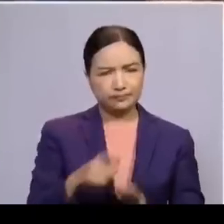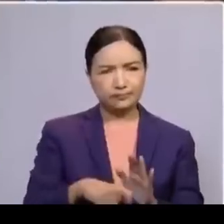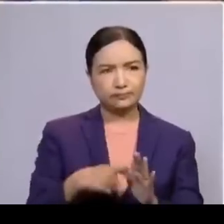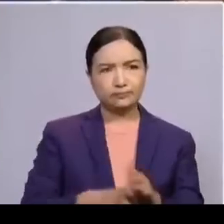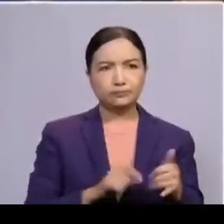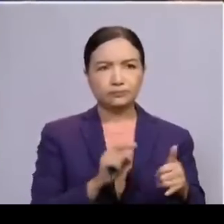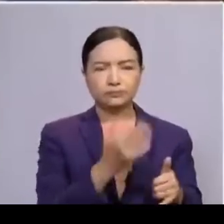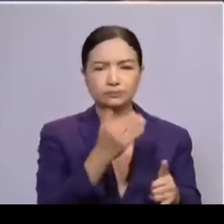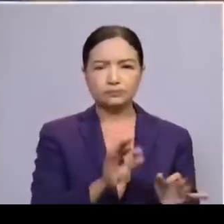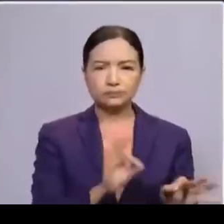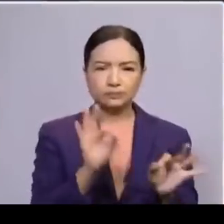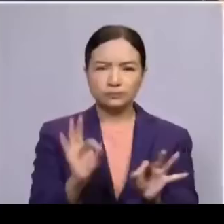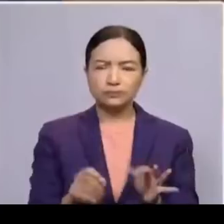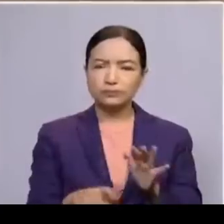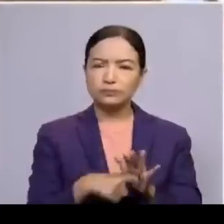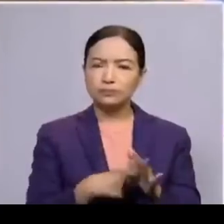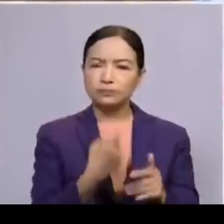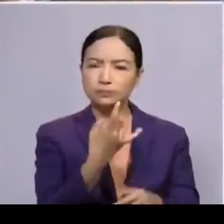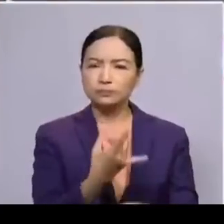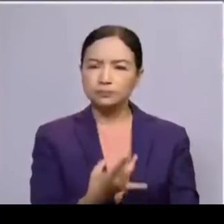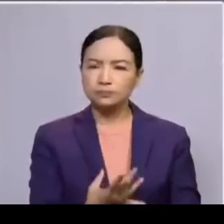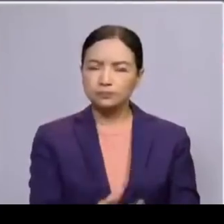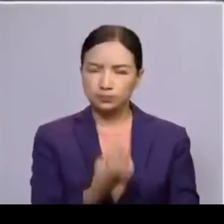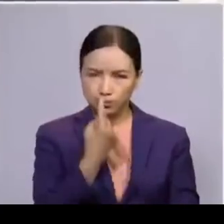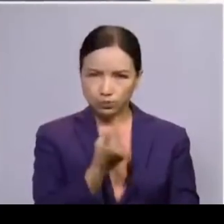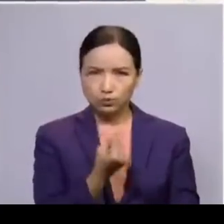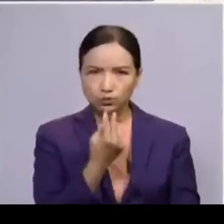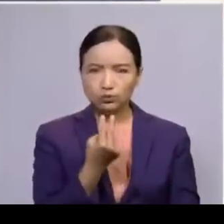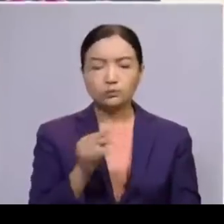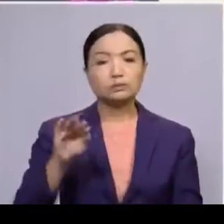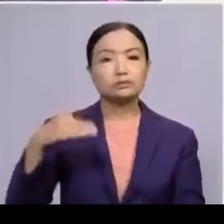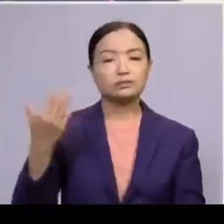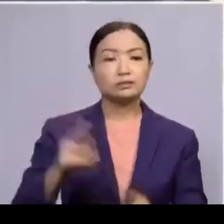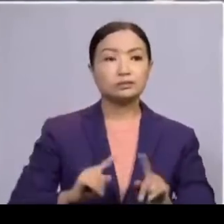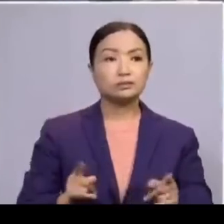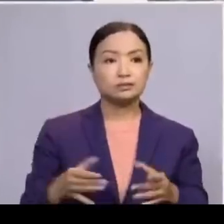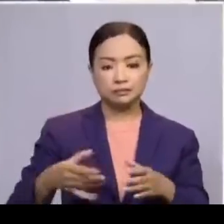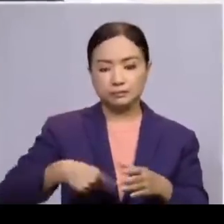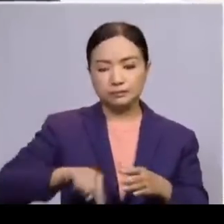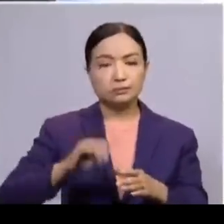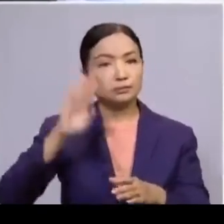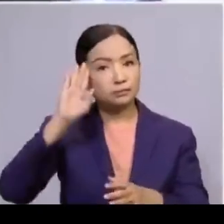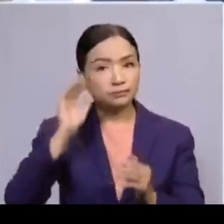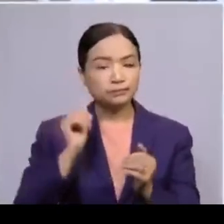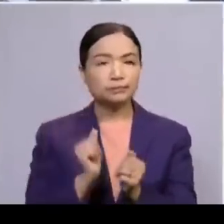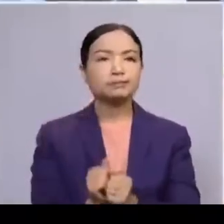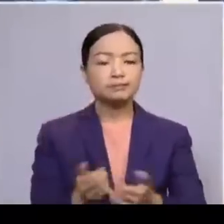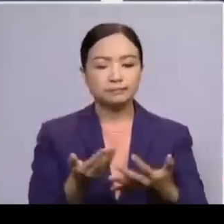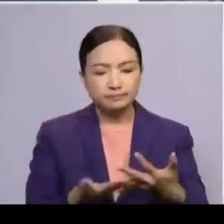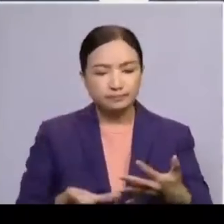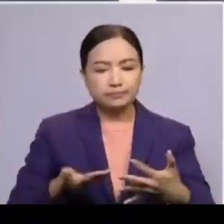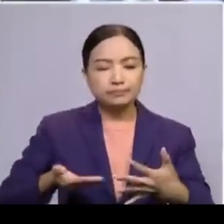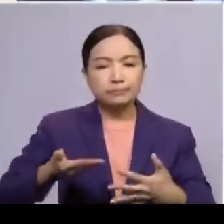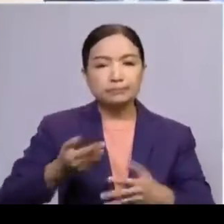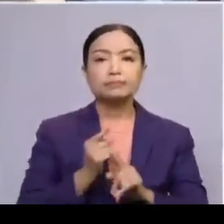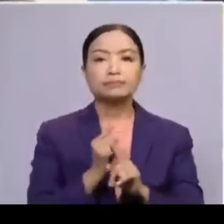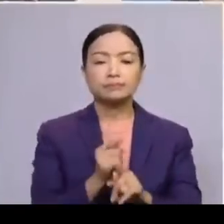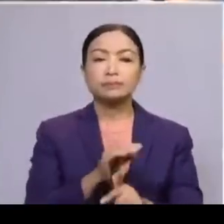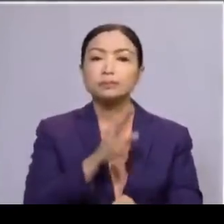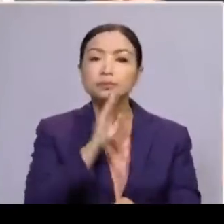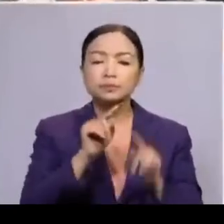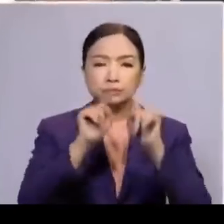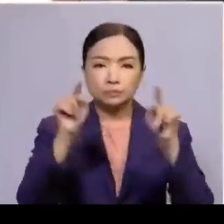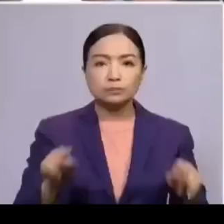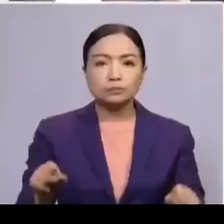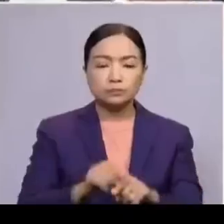ในการขอเลื่อนก่อนว่ามีเหตุอันสมควรอะไรหรือเปล่านะฮะแต่ว่าทางพนักงานสอบสวนก็จะทำไปตามขั้นตอนสมมุติว่าถ้าเกิดหมาย